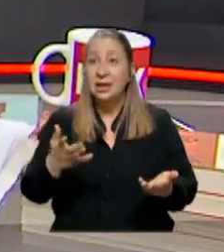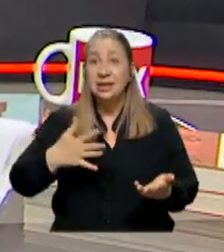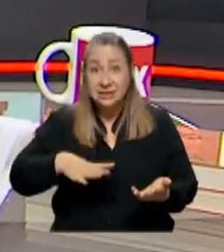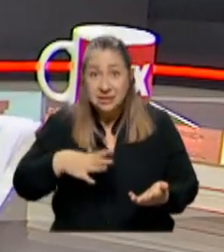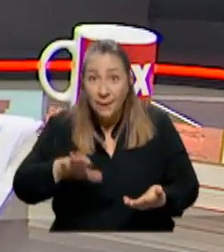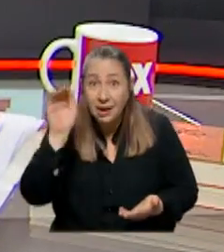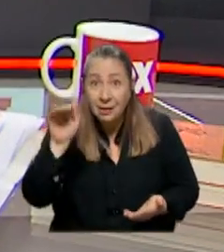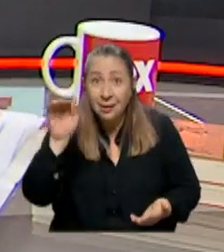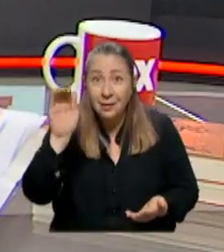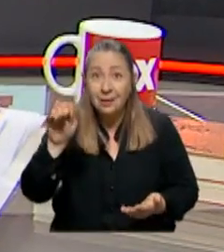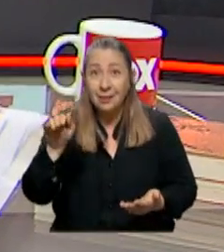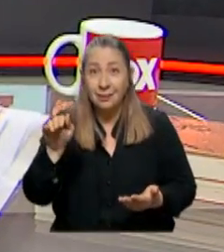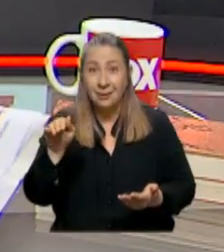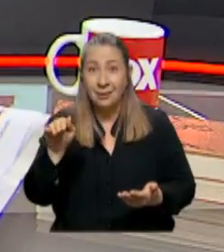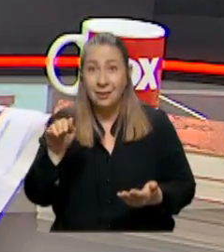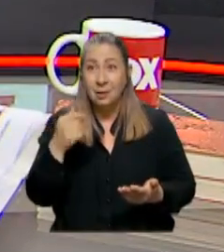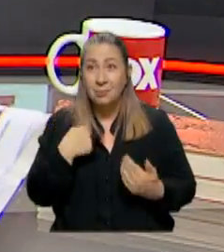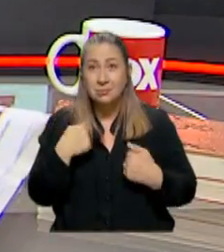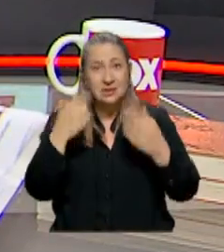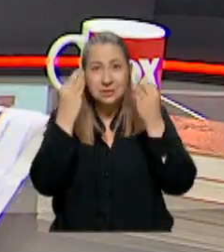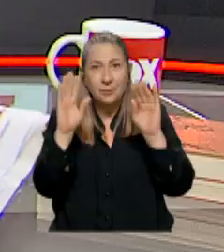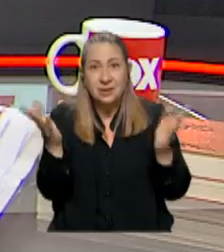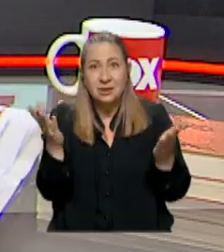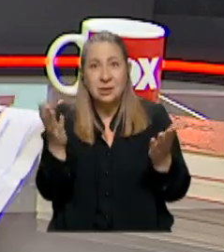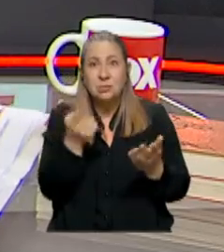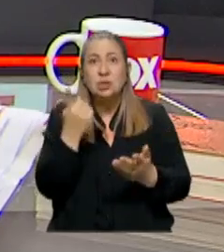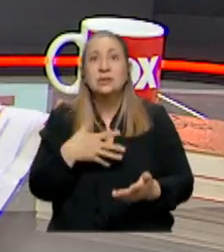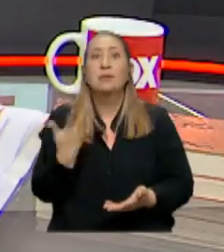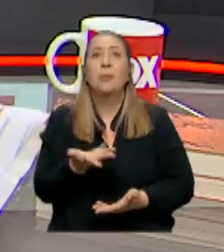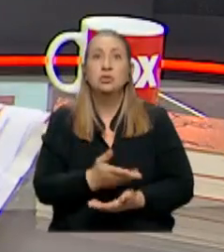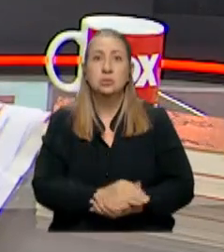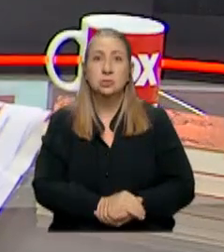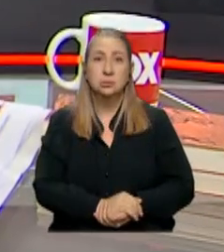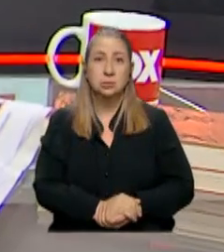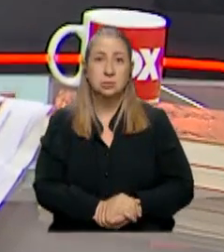istemek. Biz anlamadık. Bir şey istememiş yani.